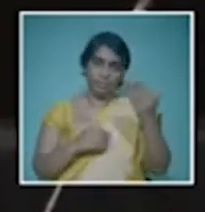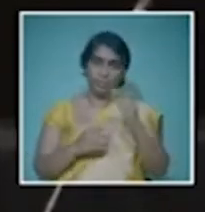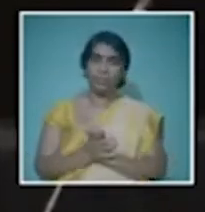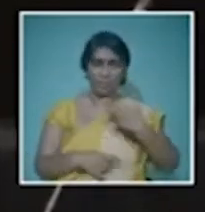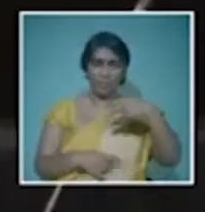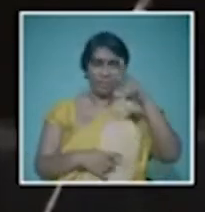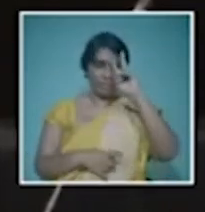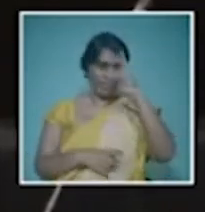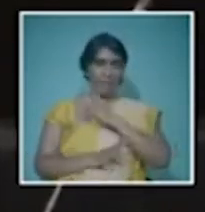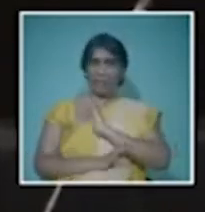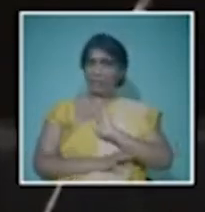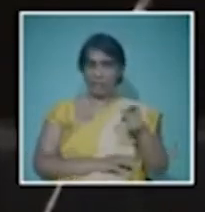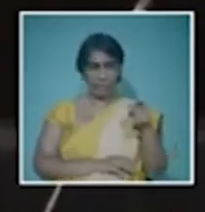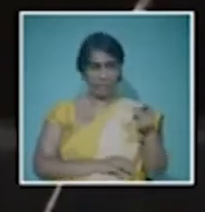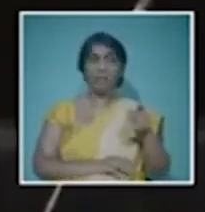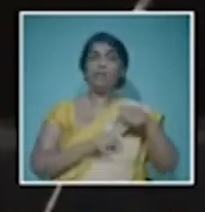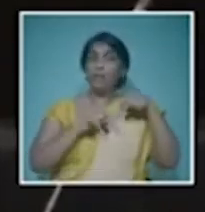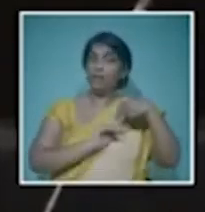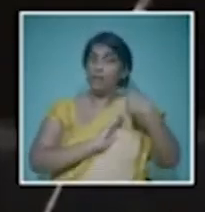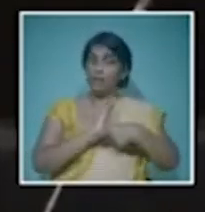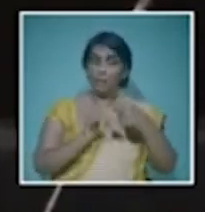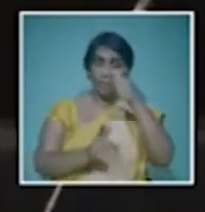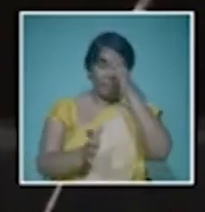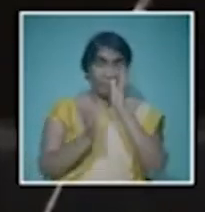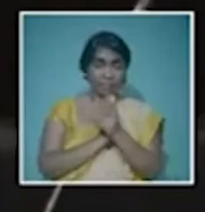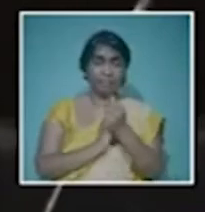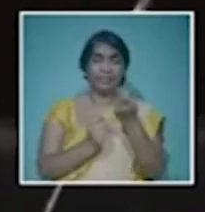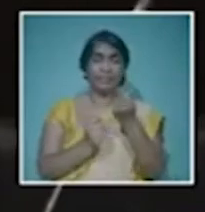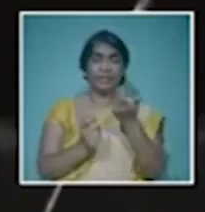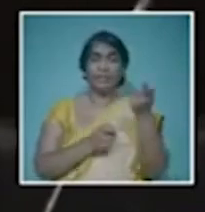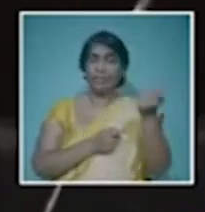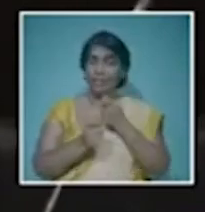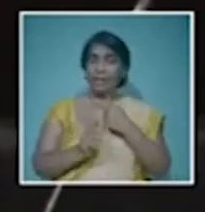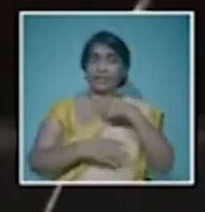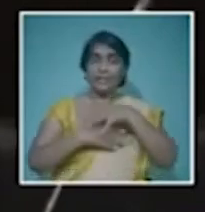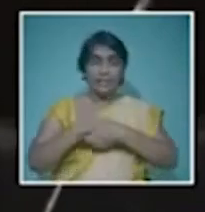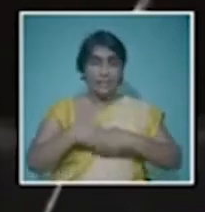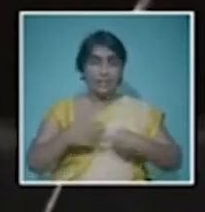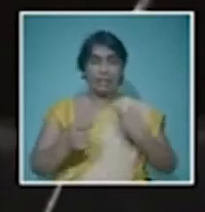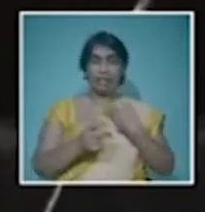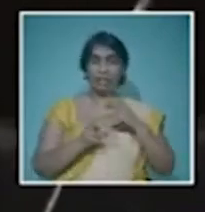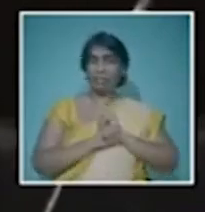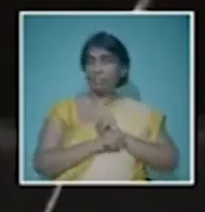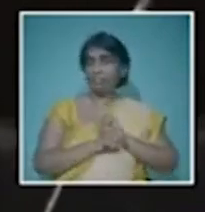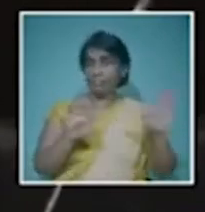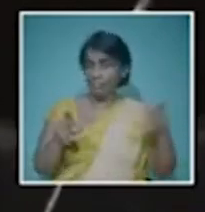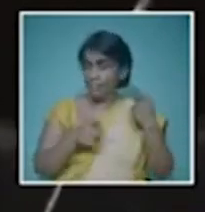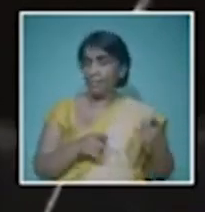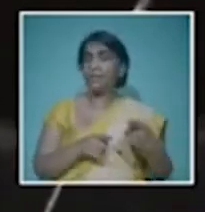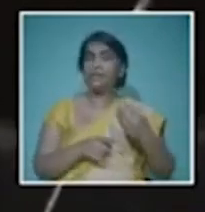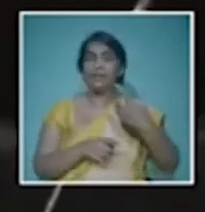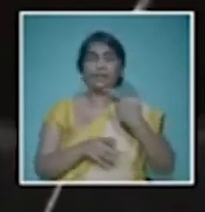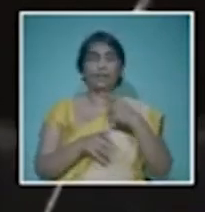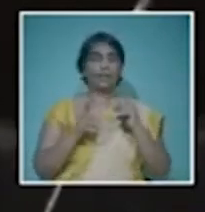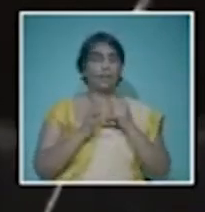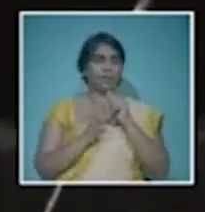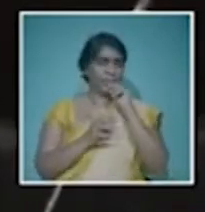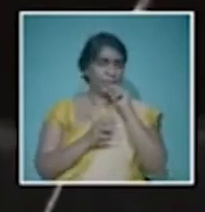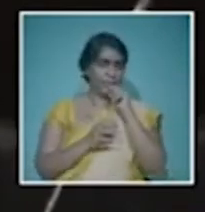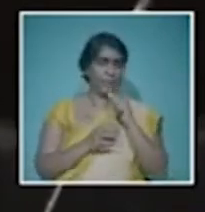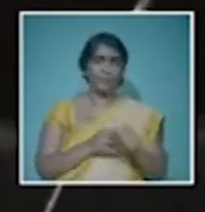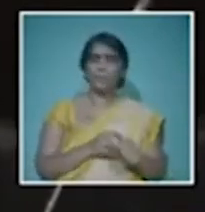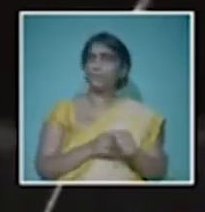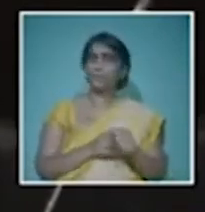நிலை ஏற்பட்டிருக்கு. நாட்டை சூறையாடுவதற்காக இனவாதம் என்ற விஷத்தை இந்த நாட்டை இனி கக்கி வருகின்ற எந்த ஜனாதிபதி வேட்பாளராக